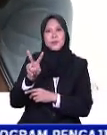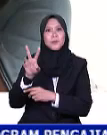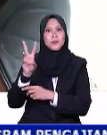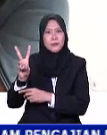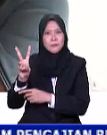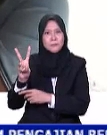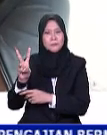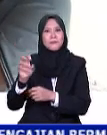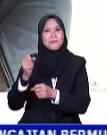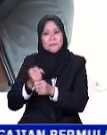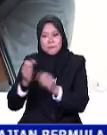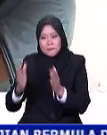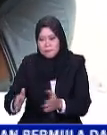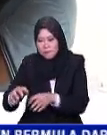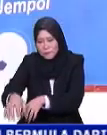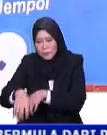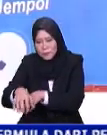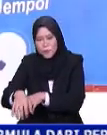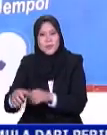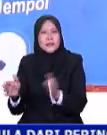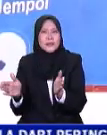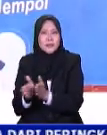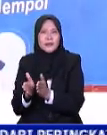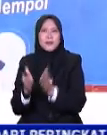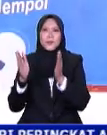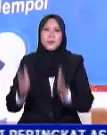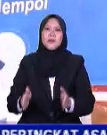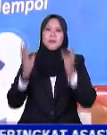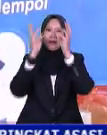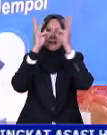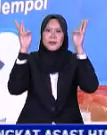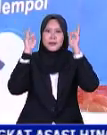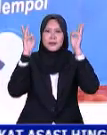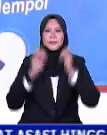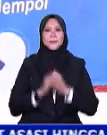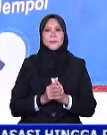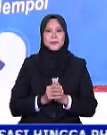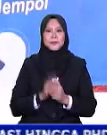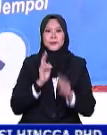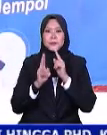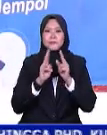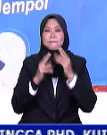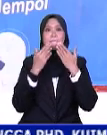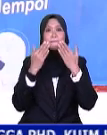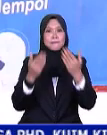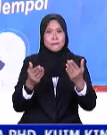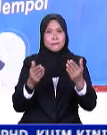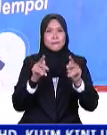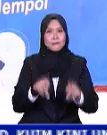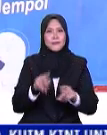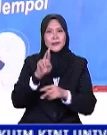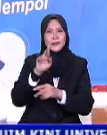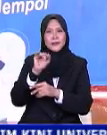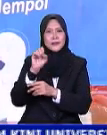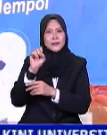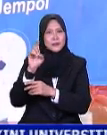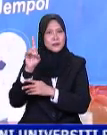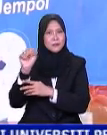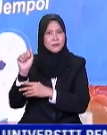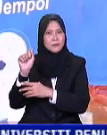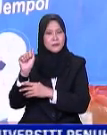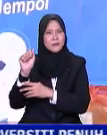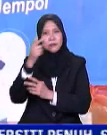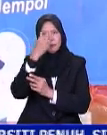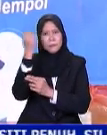daripadanya pekebun kecil orang asli. Terima kasih kepada pihak RISDA. Saya mengucapkan terima kasih juga kepada pihak RISDA